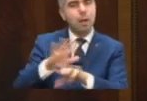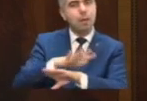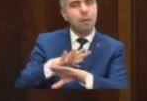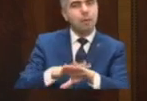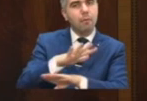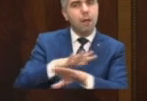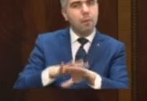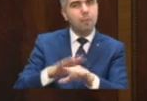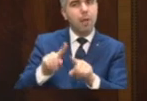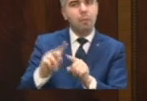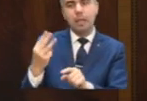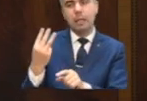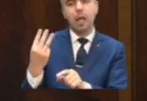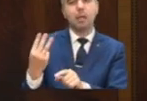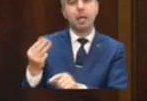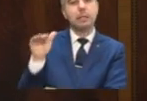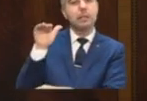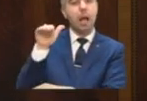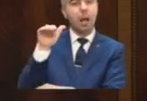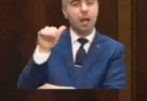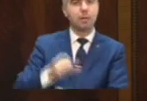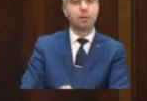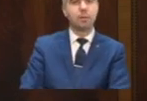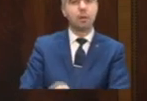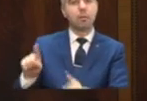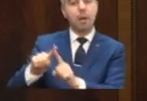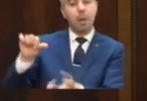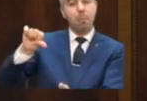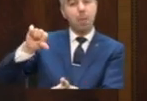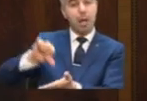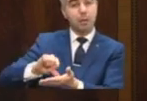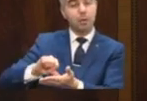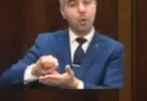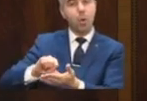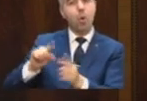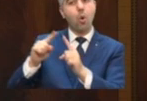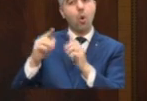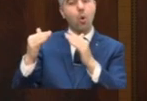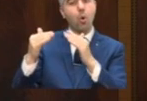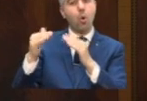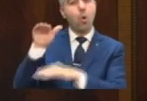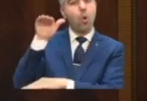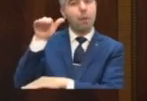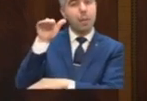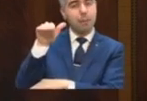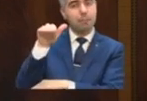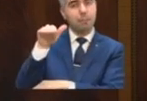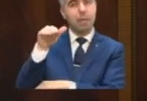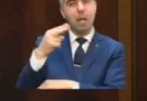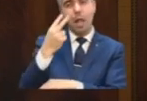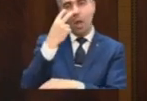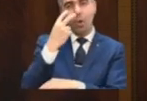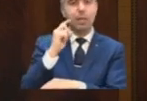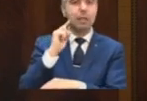الجهات الجنوبية الثلاث، وجعل مراكزها قلميم العيون الداخلة مراكز صناعية على غرار المراكز